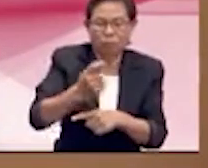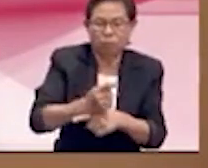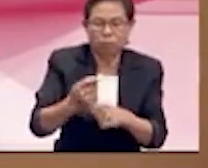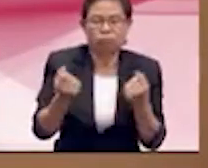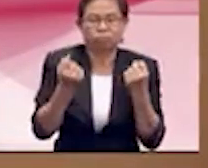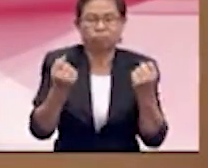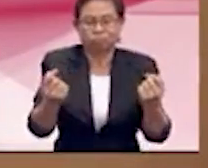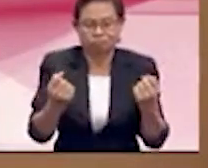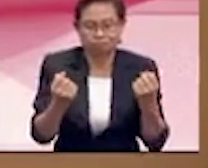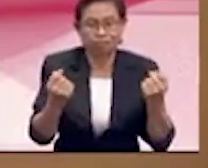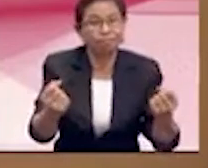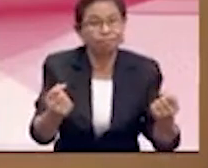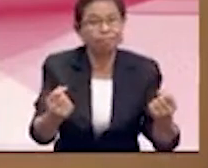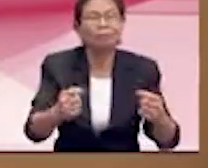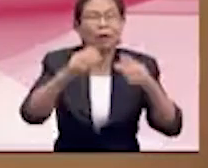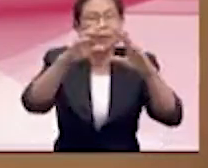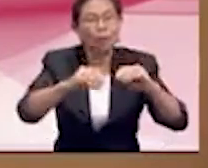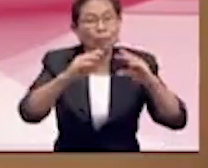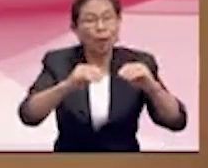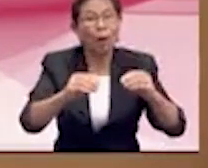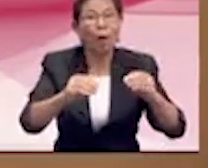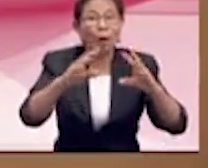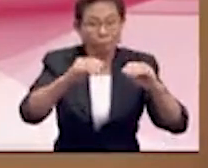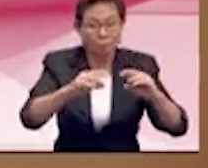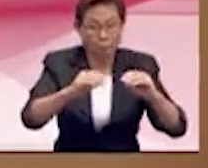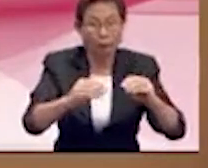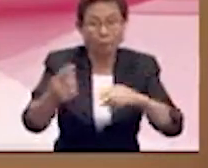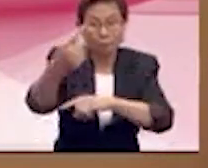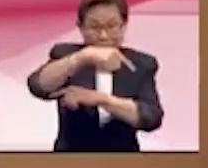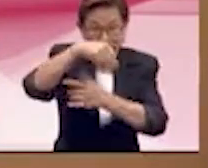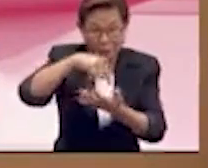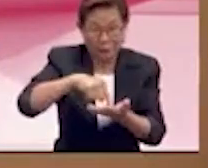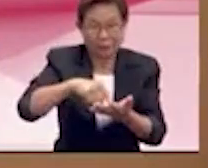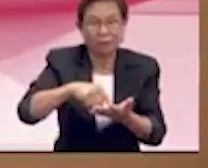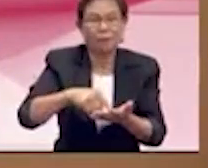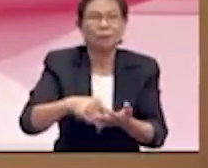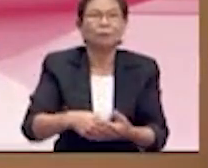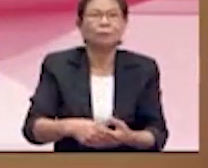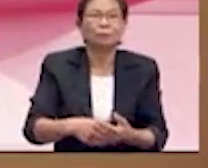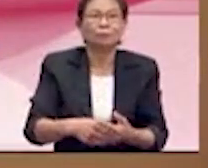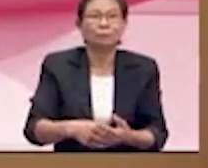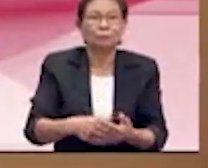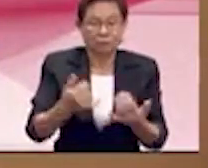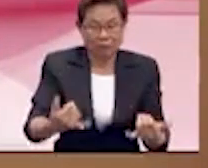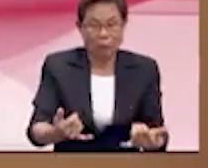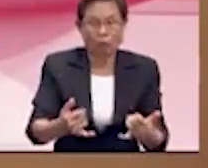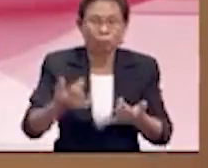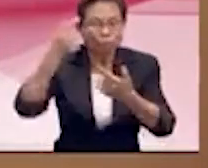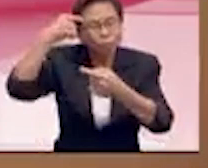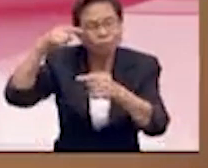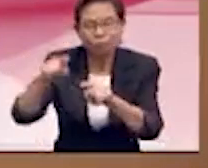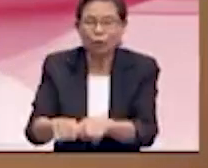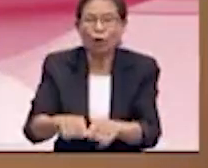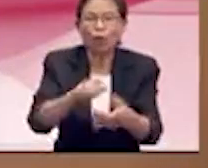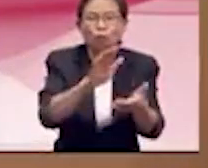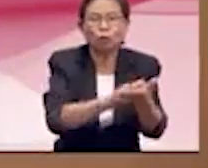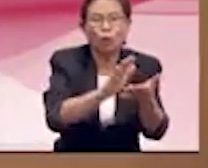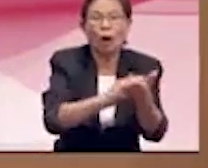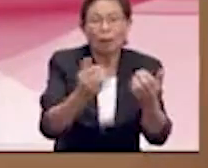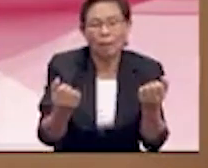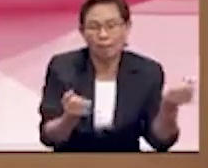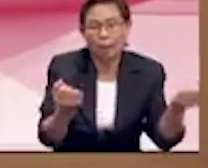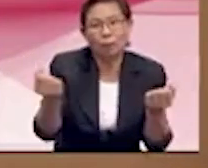mereka. Oleh itu, mesyuarat khas hari ini telah bersetuju untuk membenarkan operasi sekolah